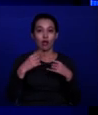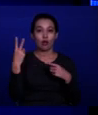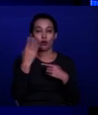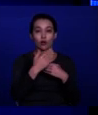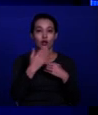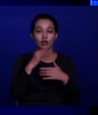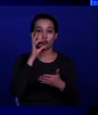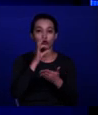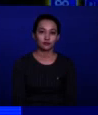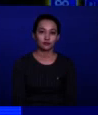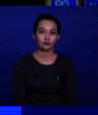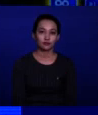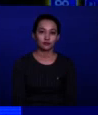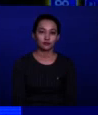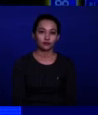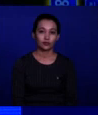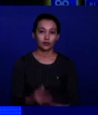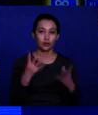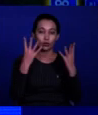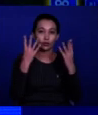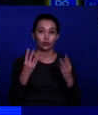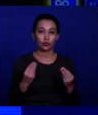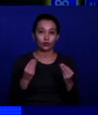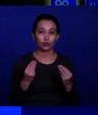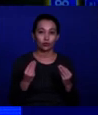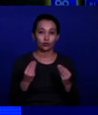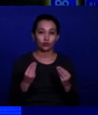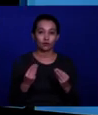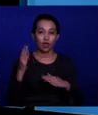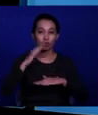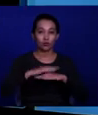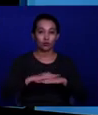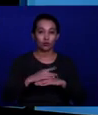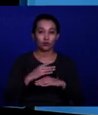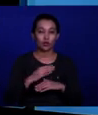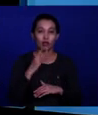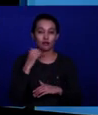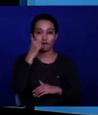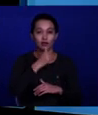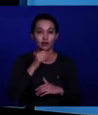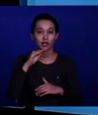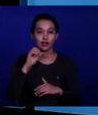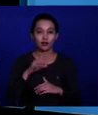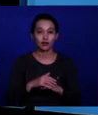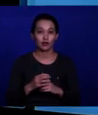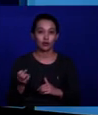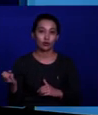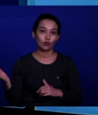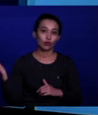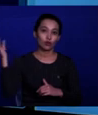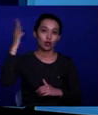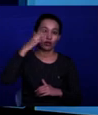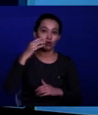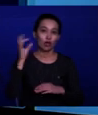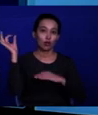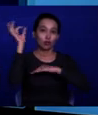bunga javob topasiz. Kun va tun, yil fasllari. Biz quyosh chiqadi,